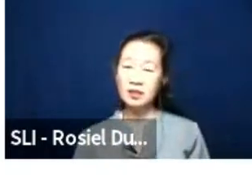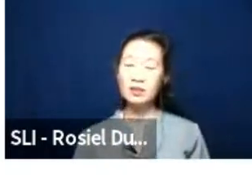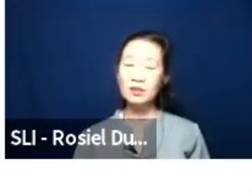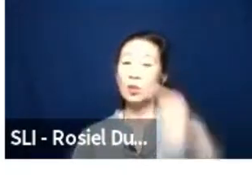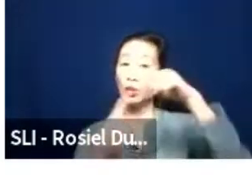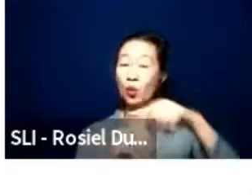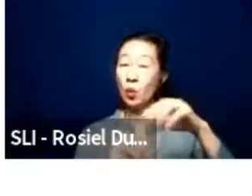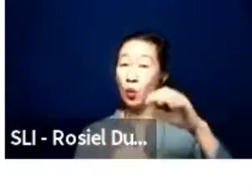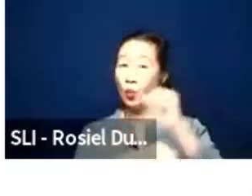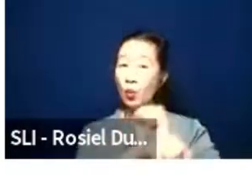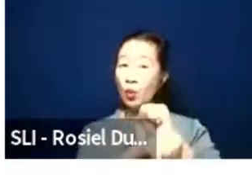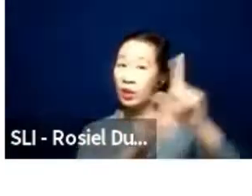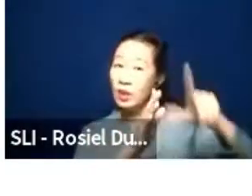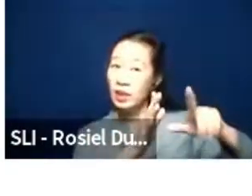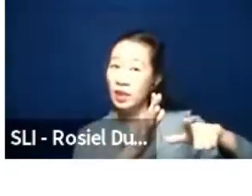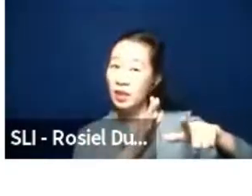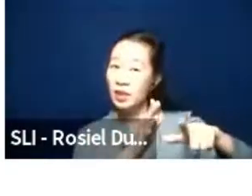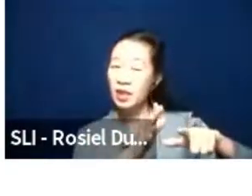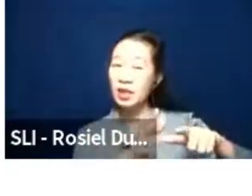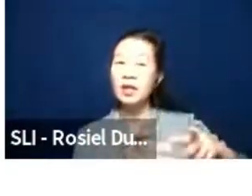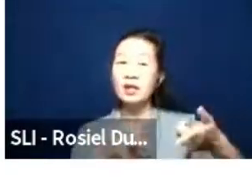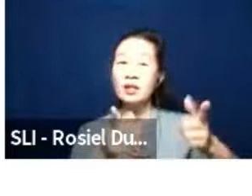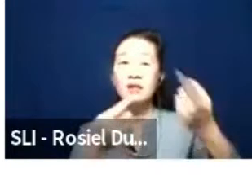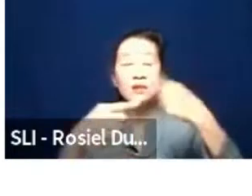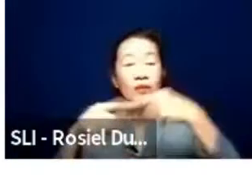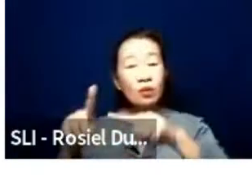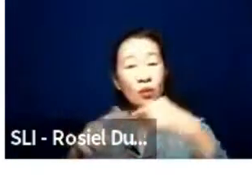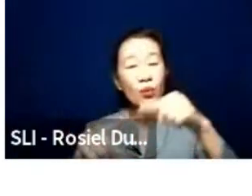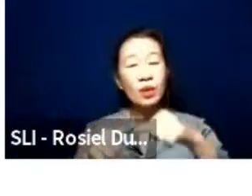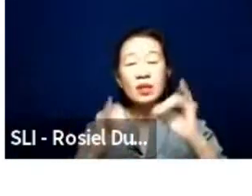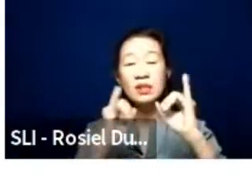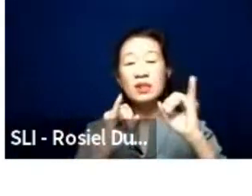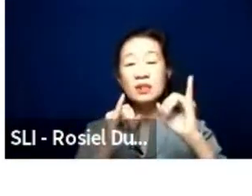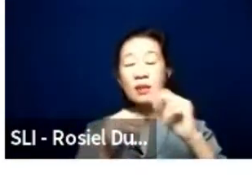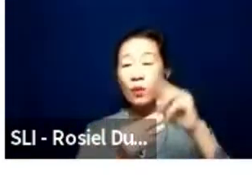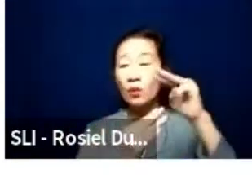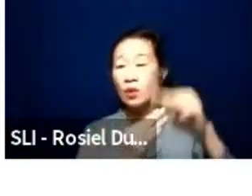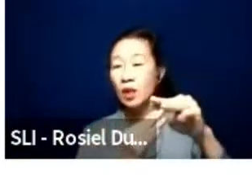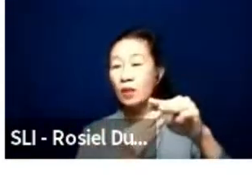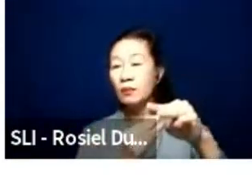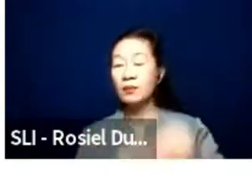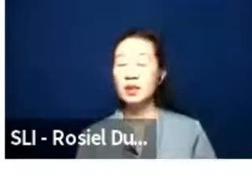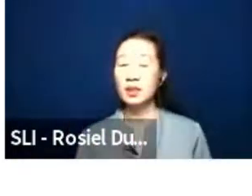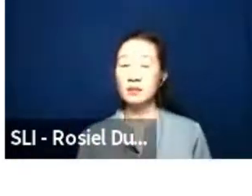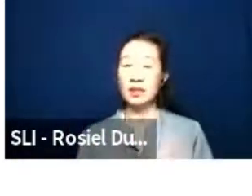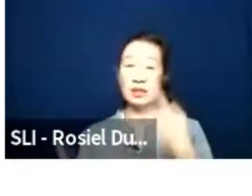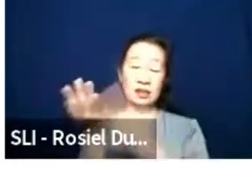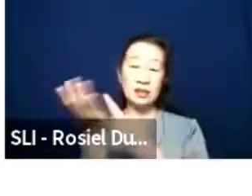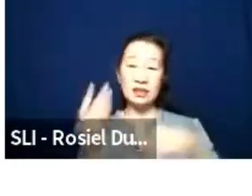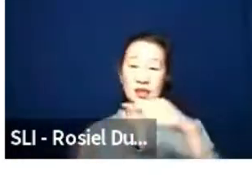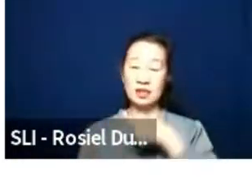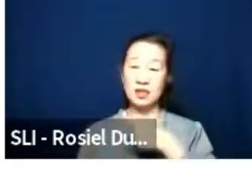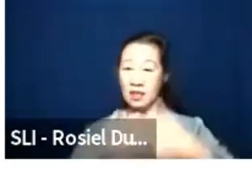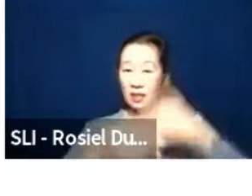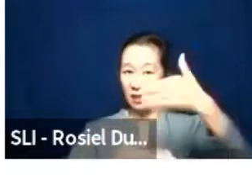magtrabaho. Later on, mas i-explore po natin yan pagdating sa instructional programming, no, na i-discuss natin in the